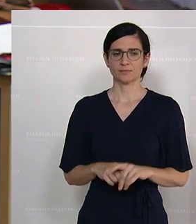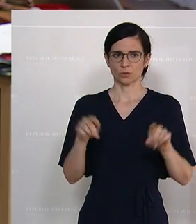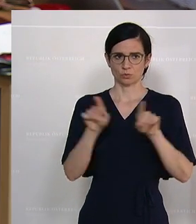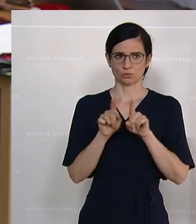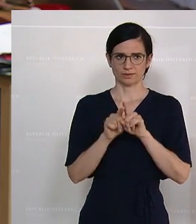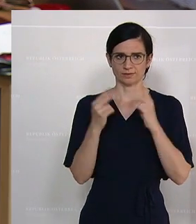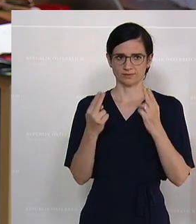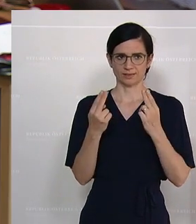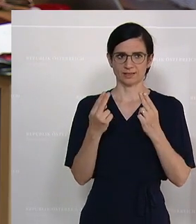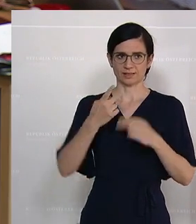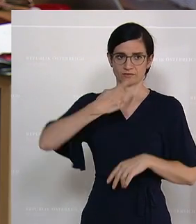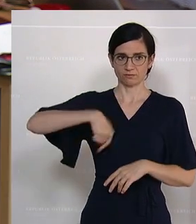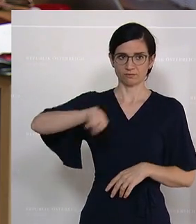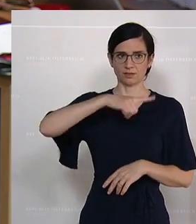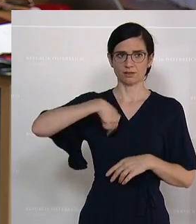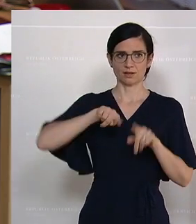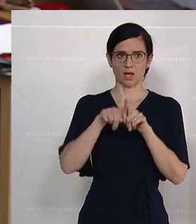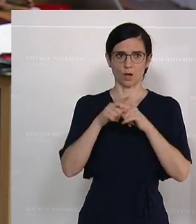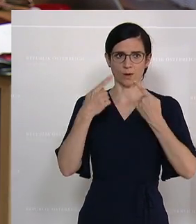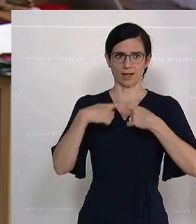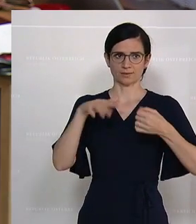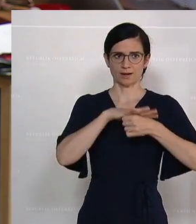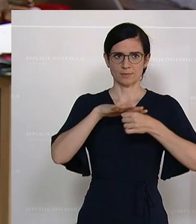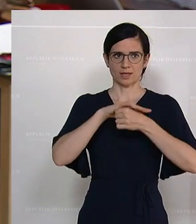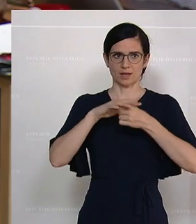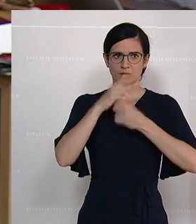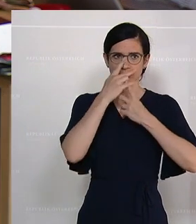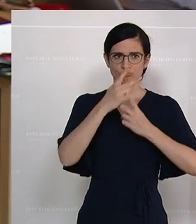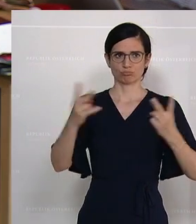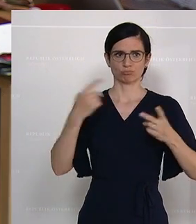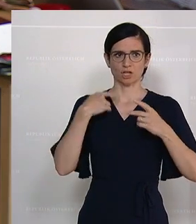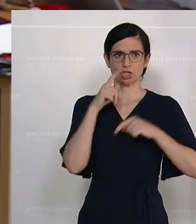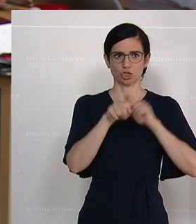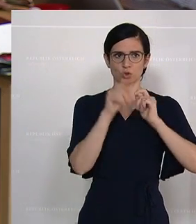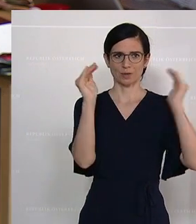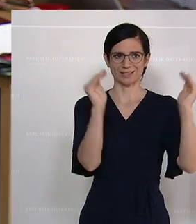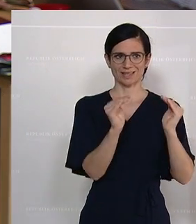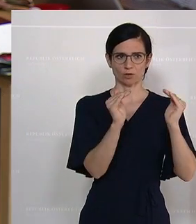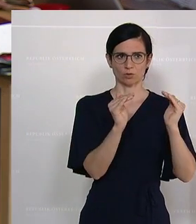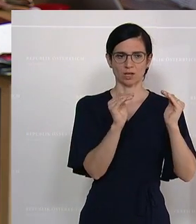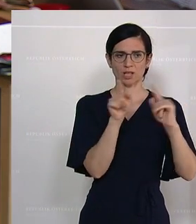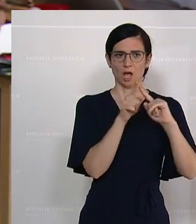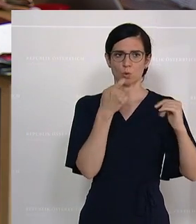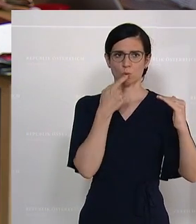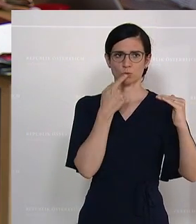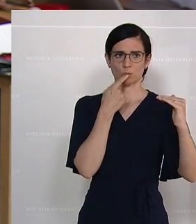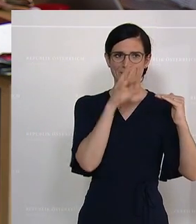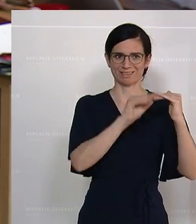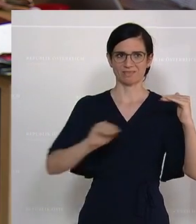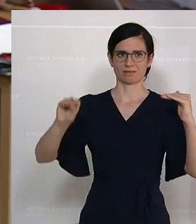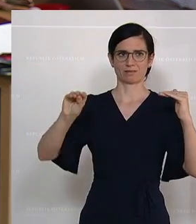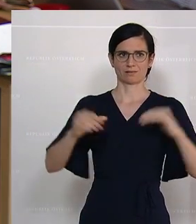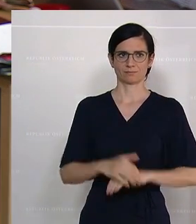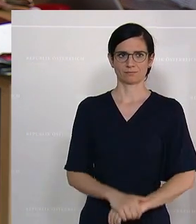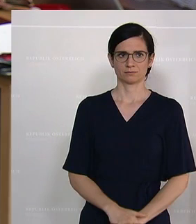dass wir auch in anderen bereichen schauen dass zum beispiel steuersenkungen weitergegeben werden ein anderer